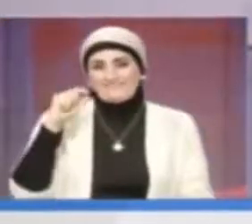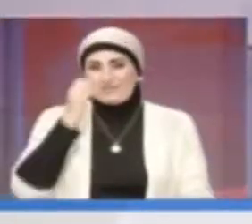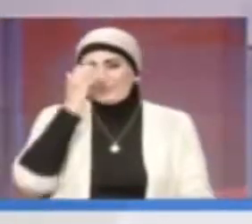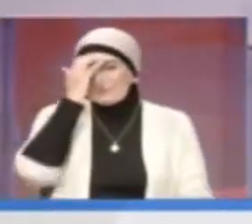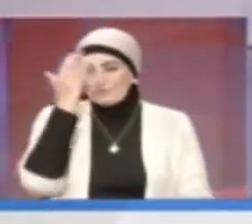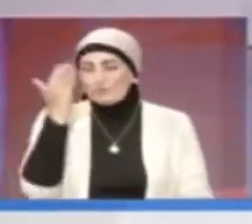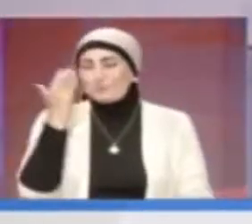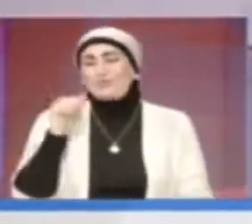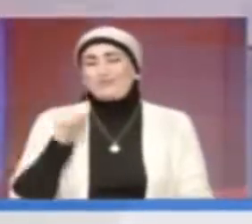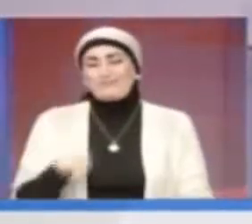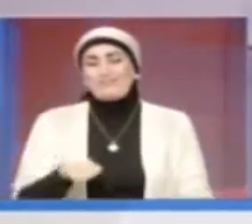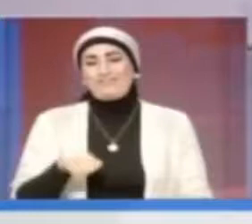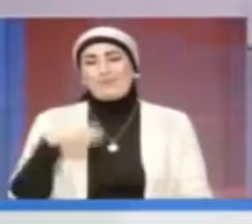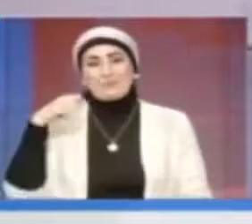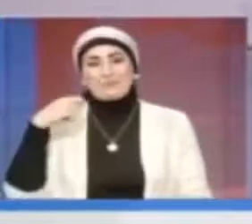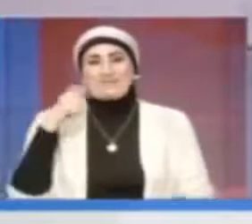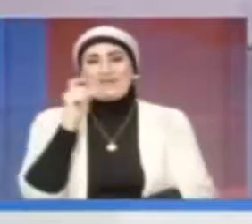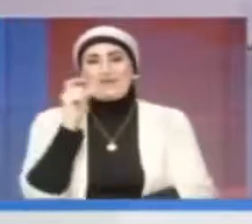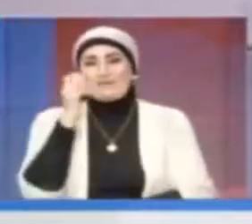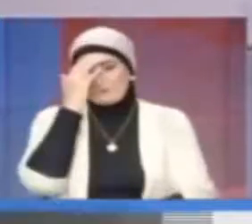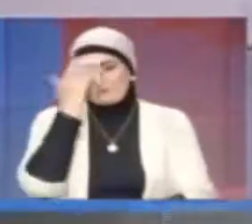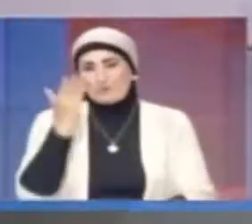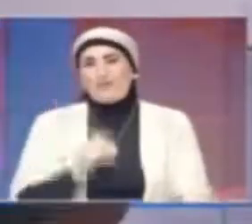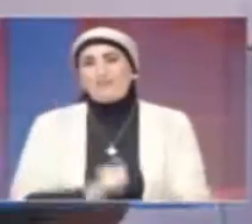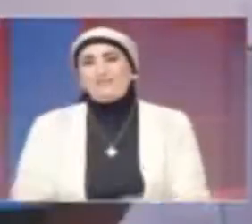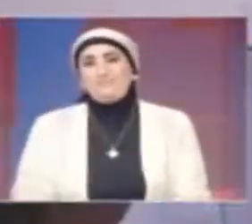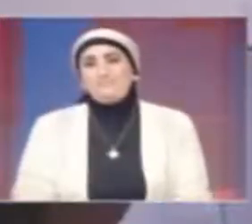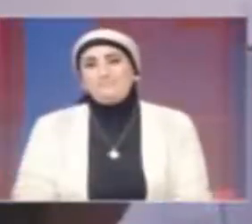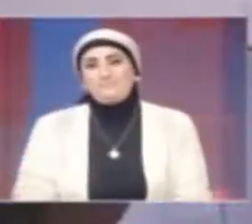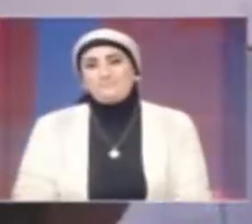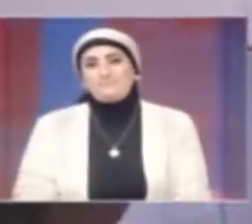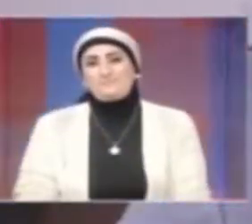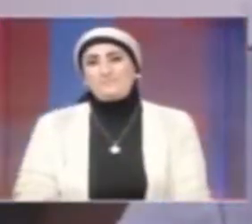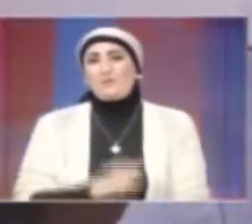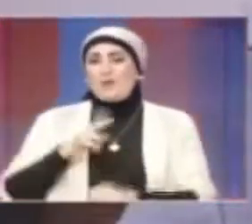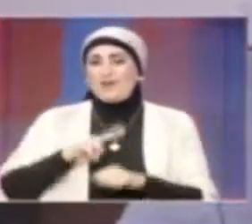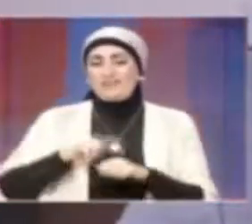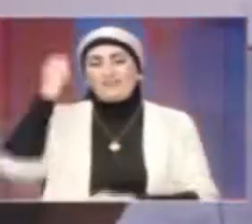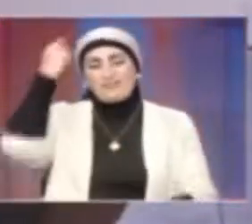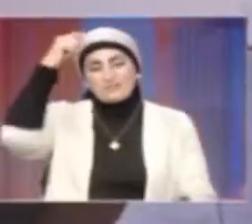معنا مباشرة من مقر وزارة الأوقاف. شكرا جزيلا لك ولضيفك الكريم.